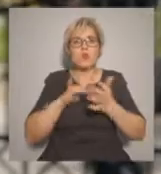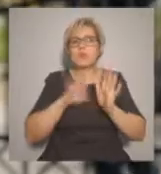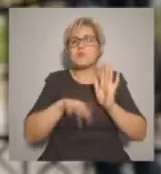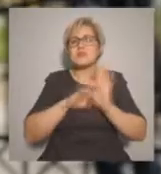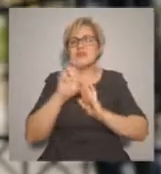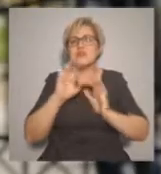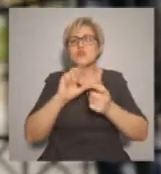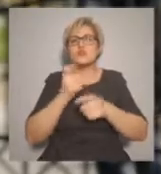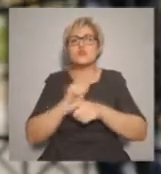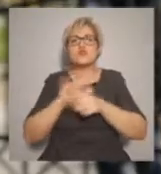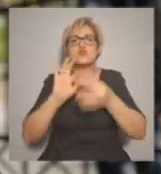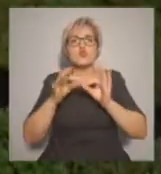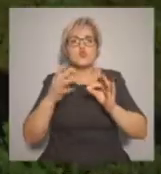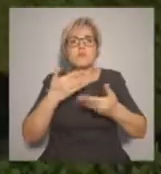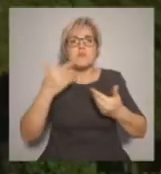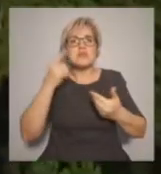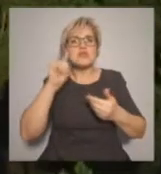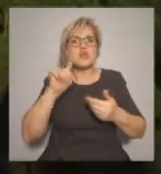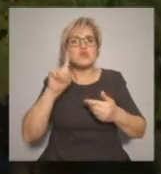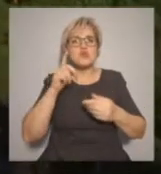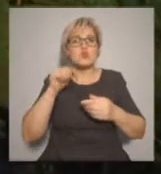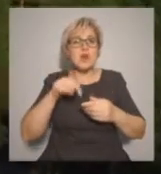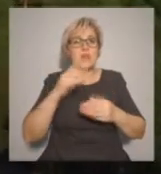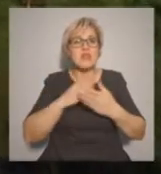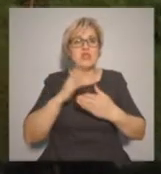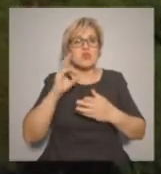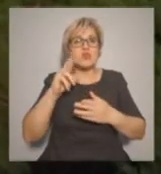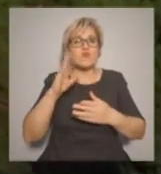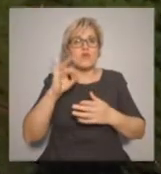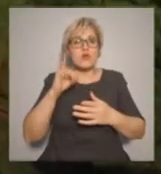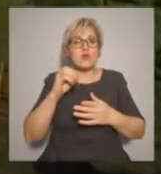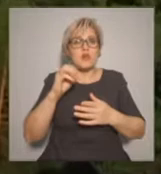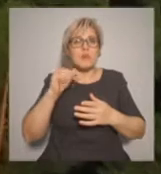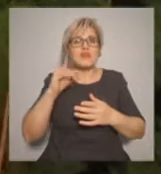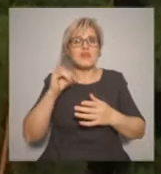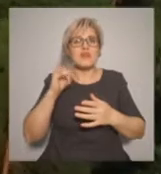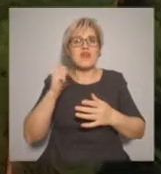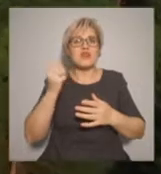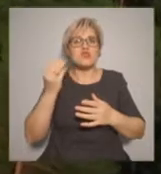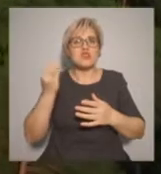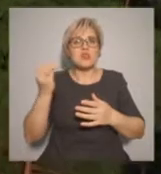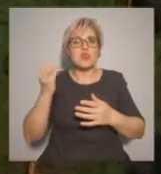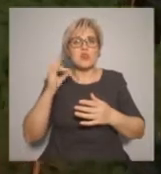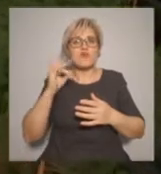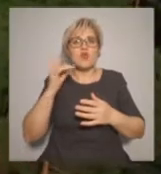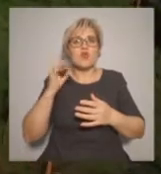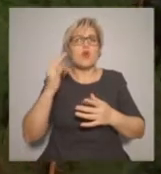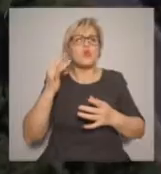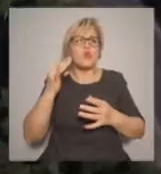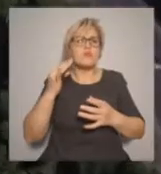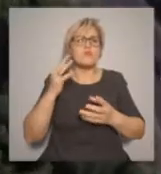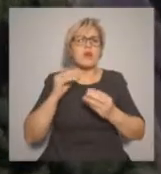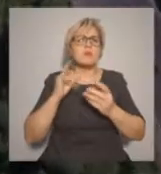без храма очень сложно. Мы знаем, что там есть подворье, патриаршее подворье, оно ставропигиальное,